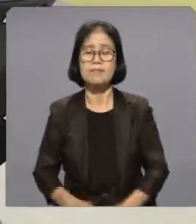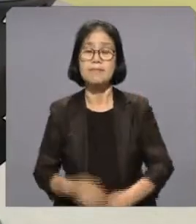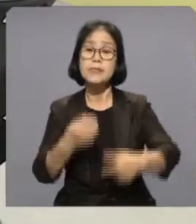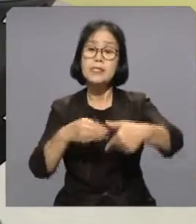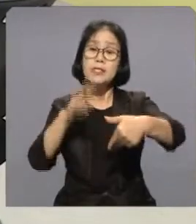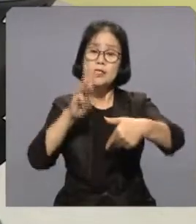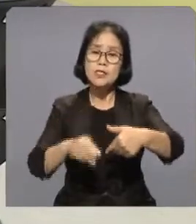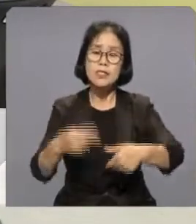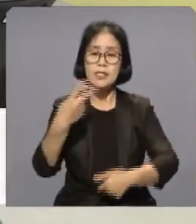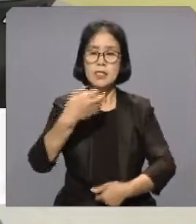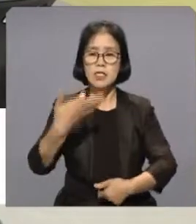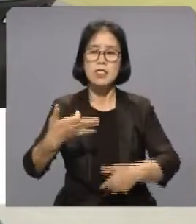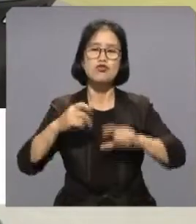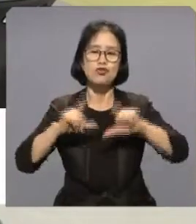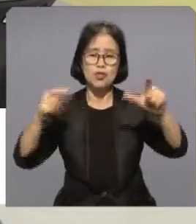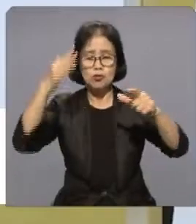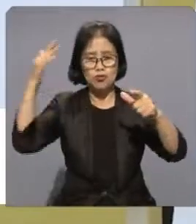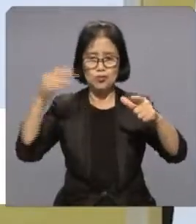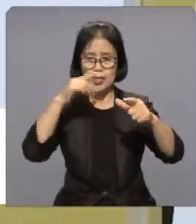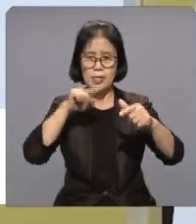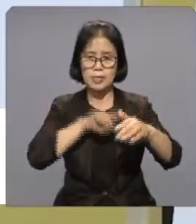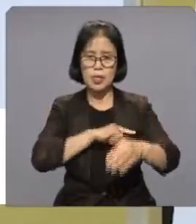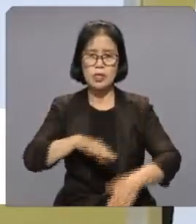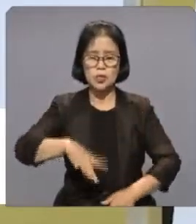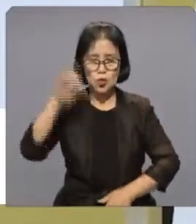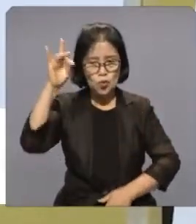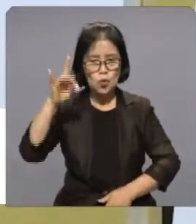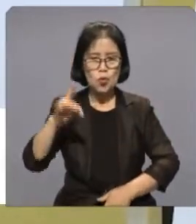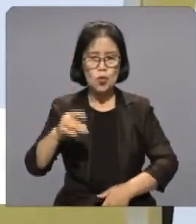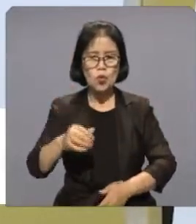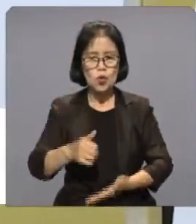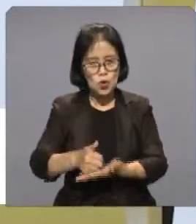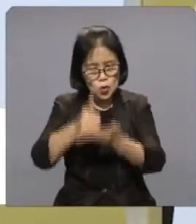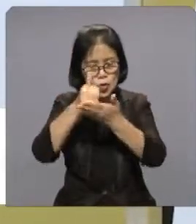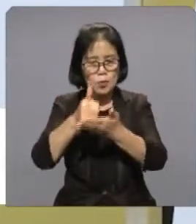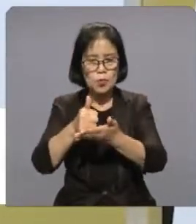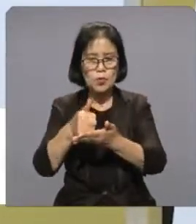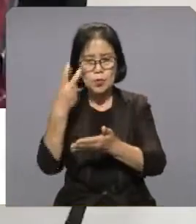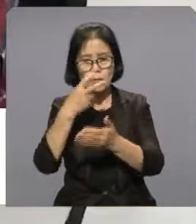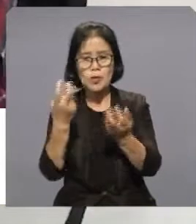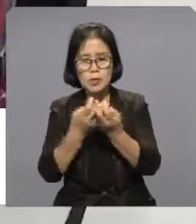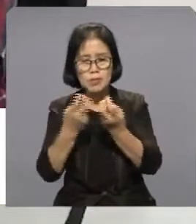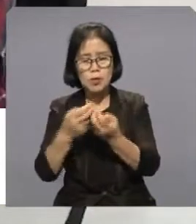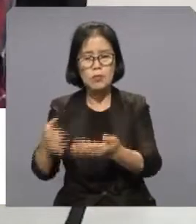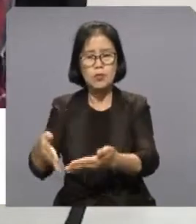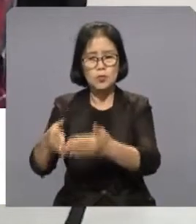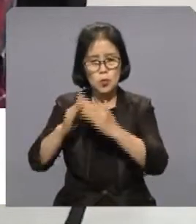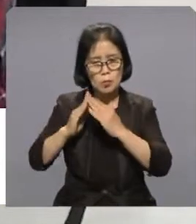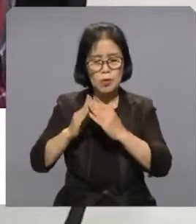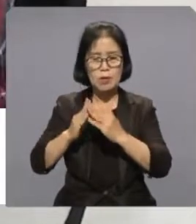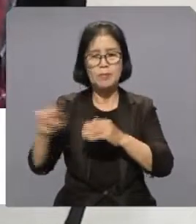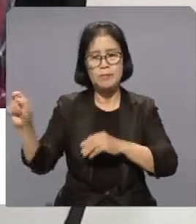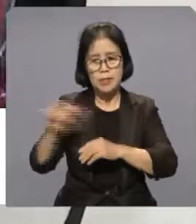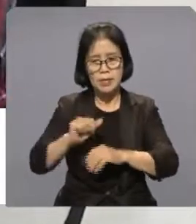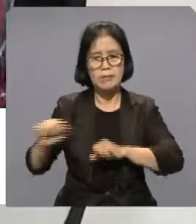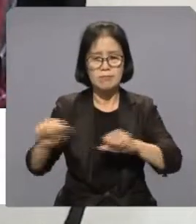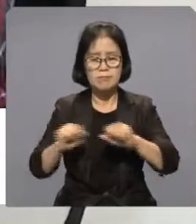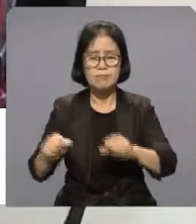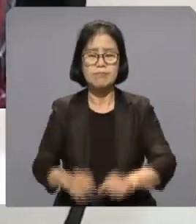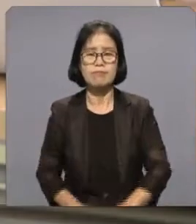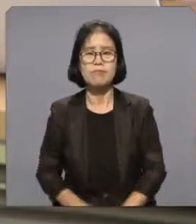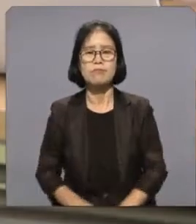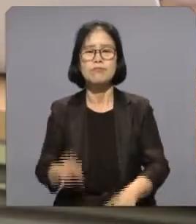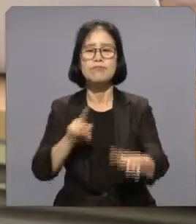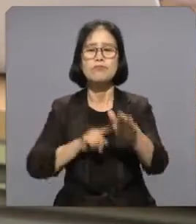인천시는 지난 2019년 국내 최초로 휴머니투드 돌봄 기법을 도입하며 발빠르게 대책에 나섰고 한 발